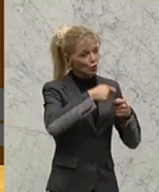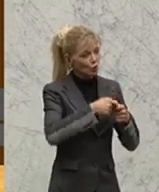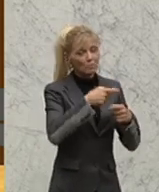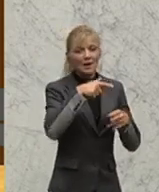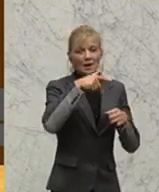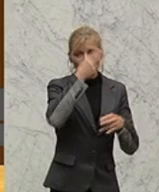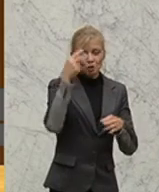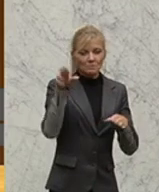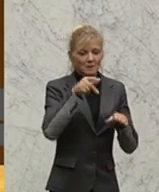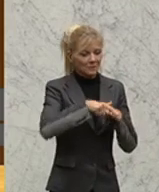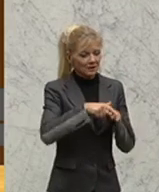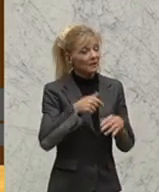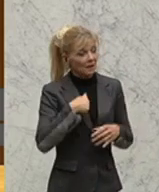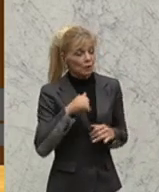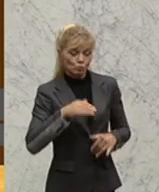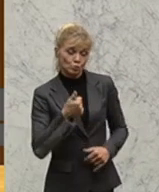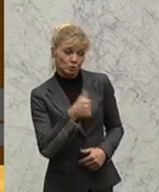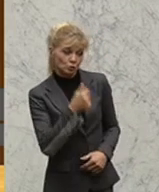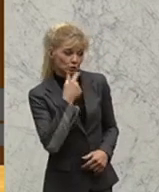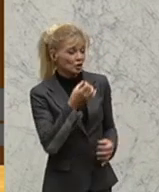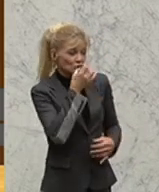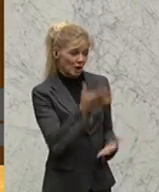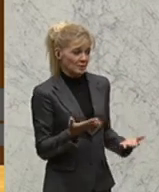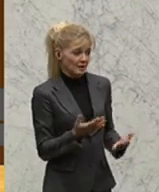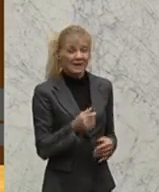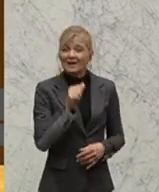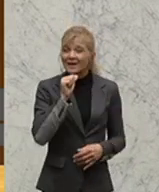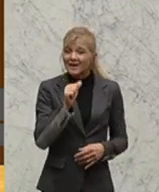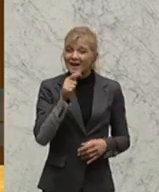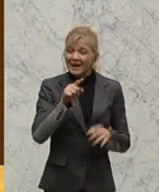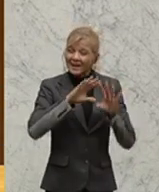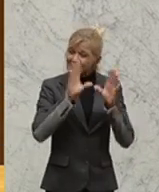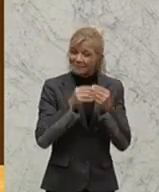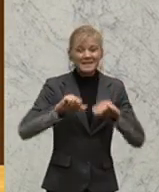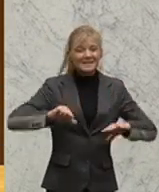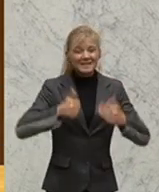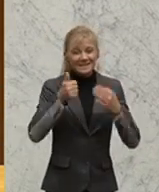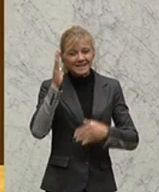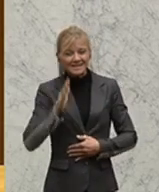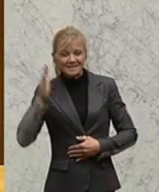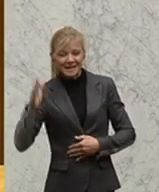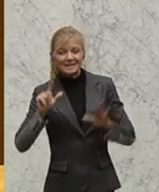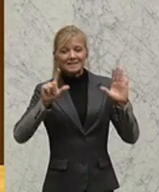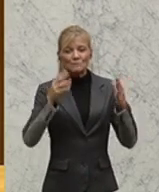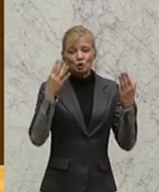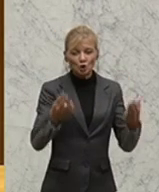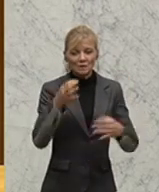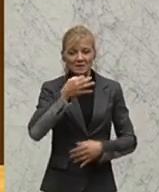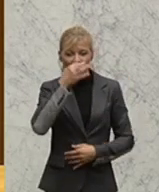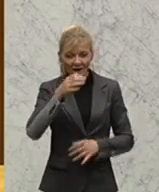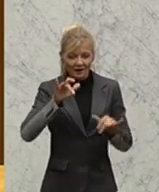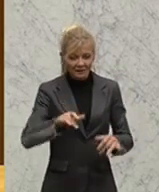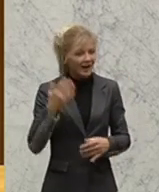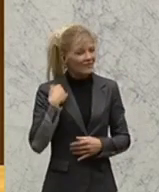Wort bei 97 Fragen, und ich glaube, es sind insgesamt 16 Seiten über Menschen mit Behinderung im Zusammenhang mit Arbeitsmarkt gesagt worden ist, denn